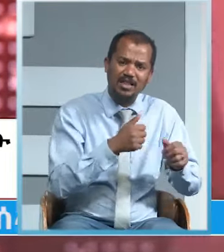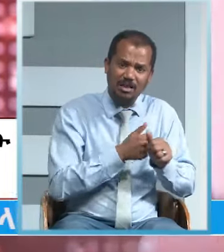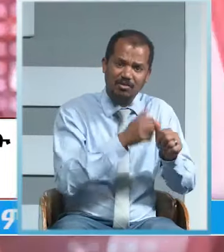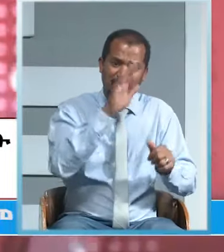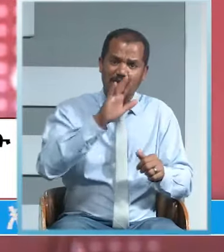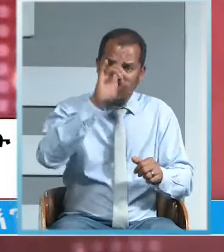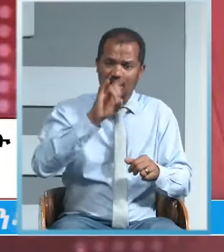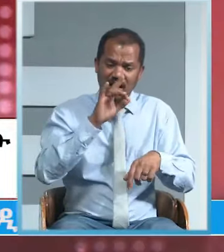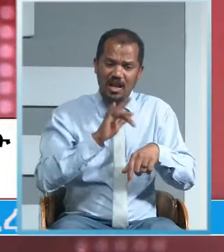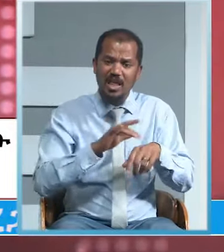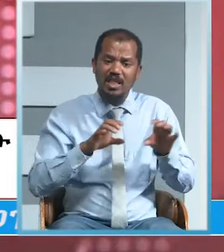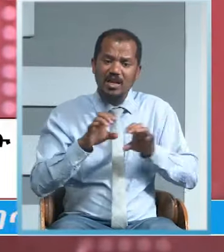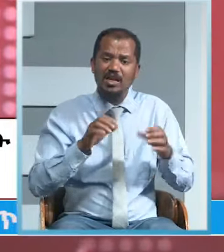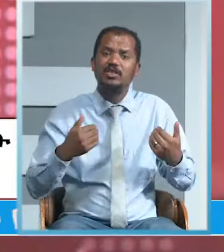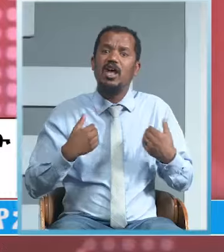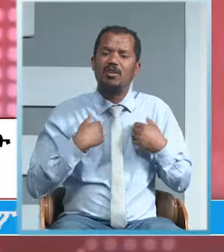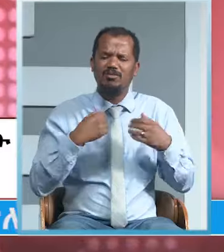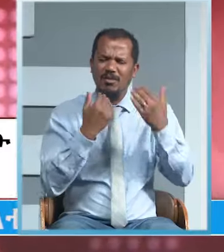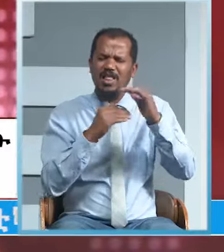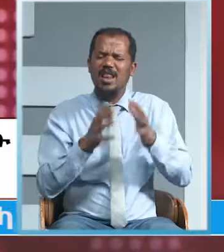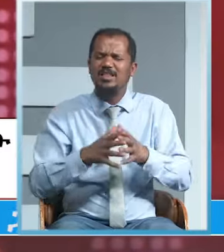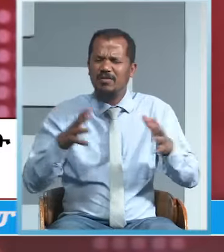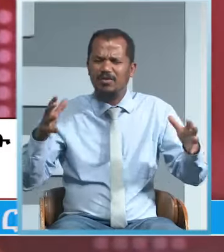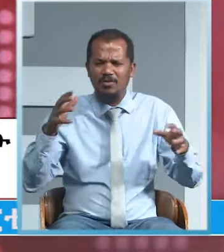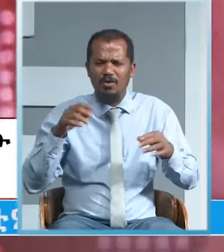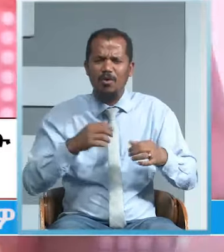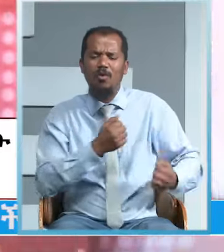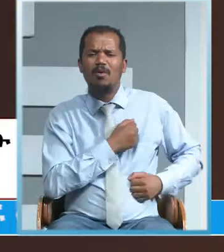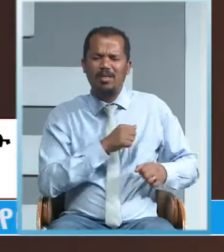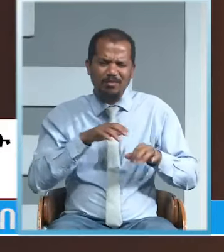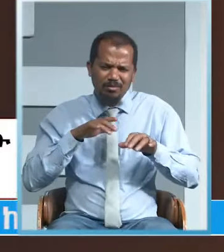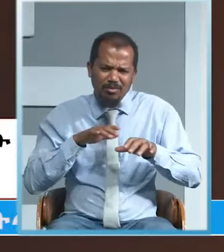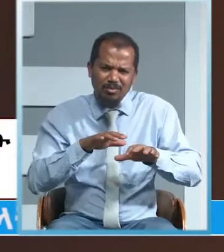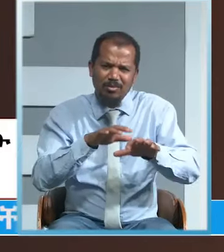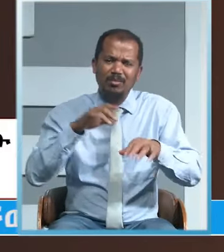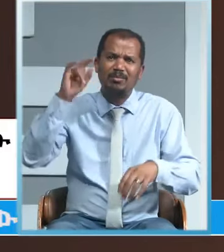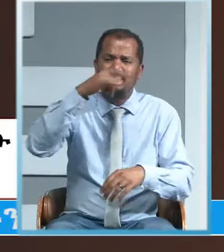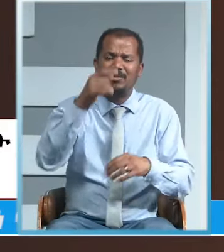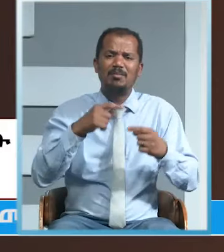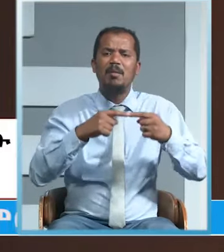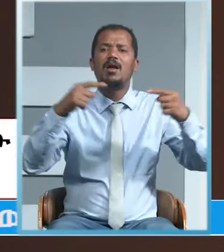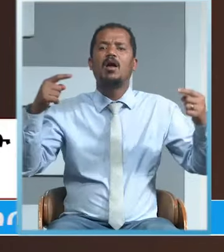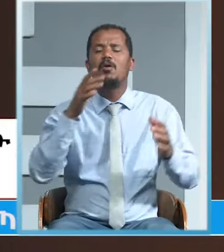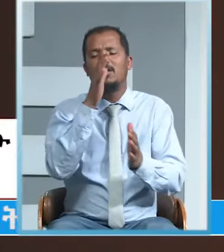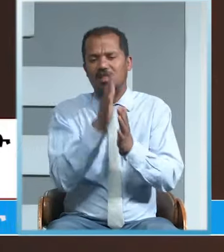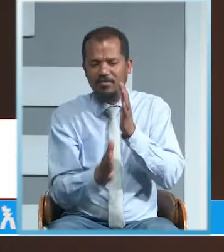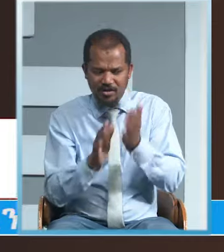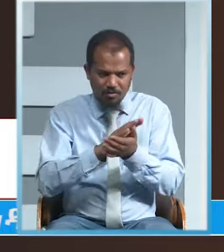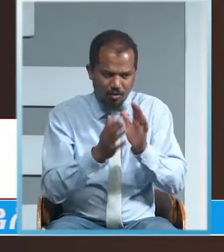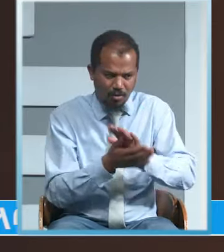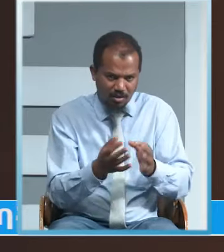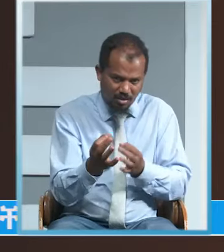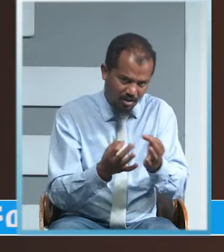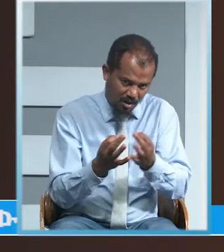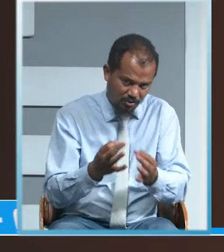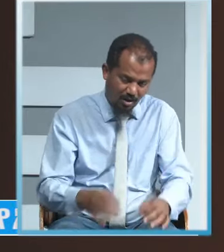በጋዛ ሰርጥ ላይ ያካሄደችው ያለውን መጠነ ሰፊ ወታደራዊ ጥቃት በመቃወም የተፈጸመ መሆኑ